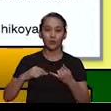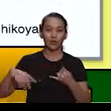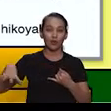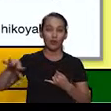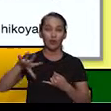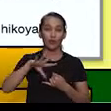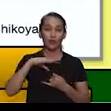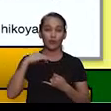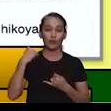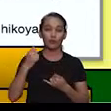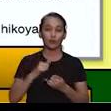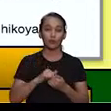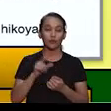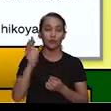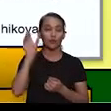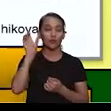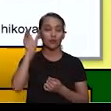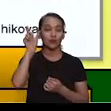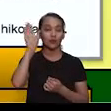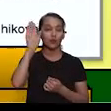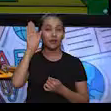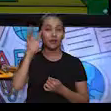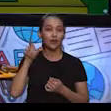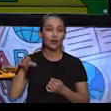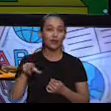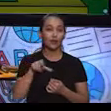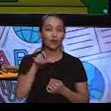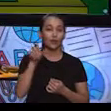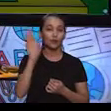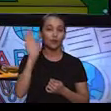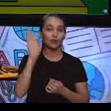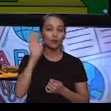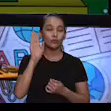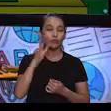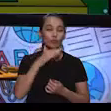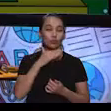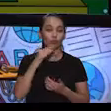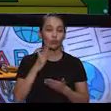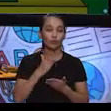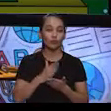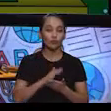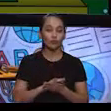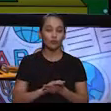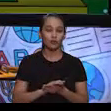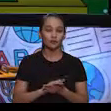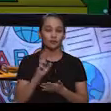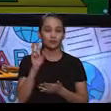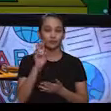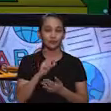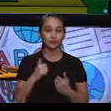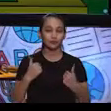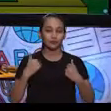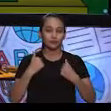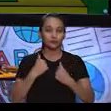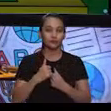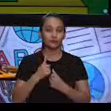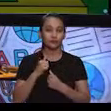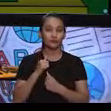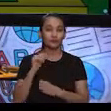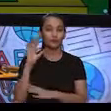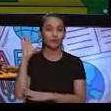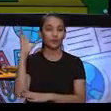ezgulik, anhorda suv tiniqdi. Oq yaktakli qayinlar, taqdi yana zar